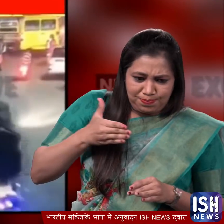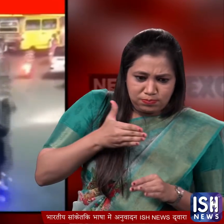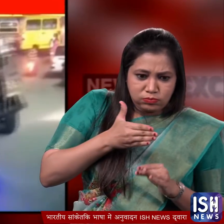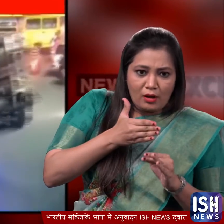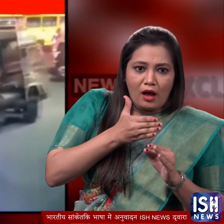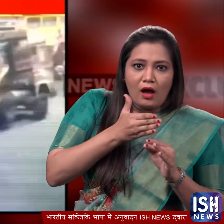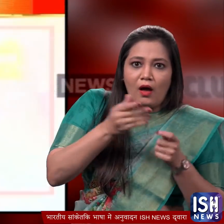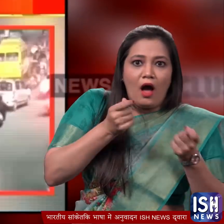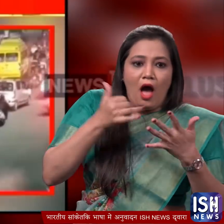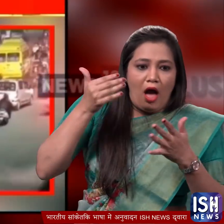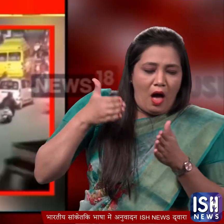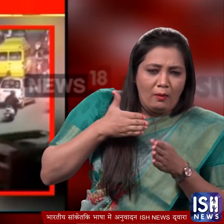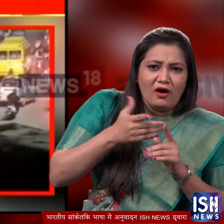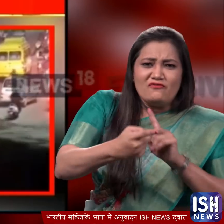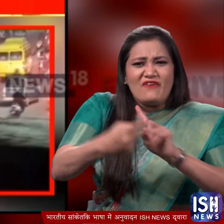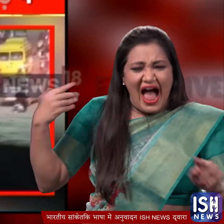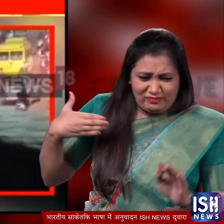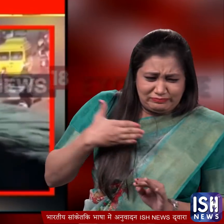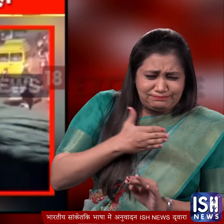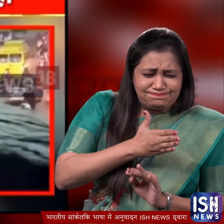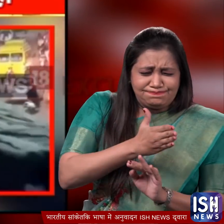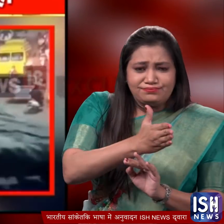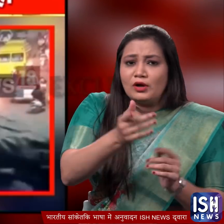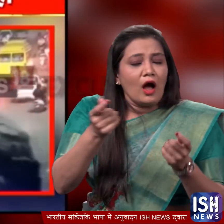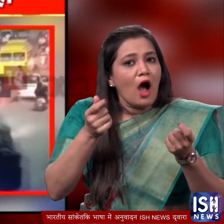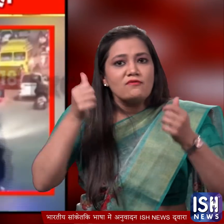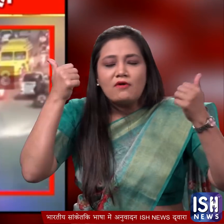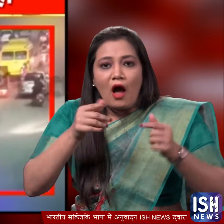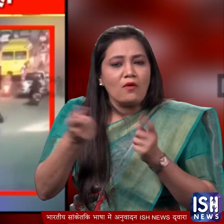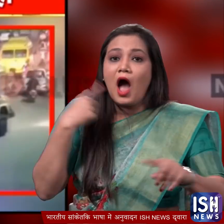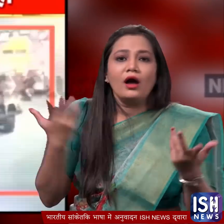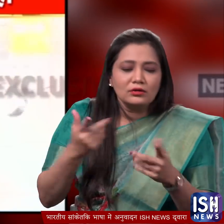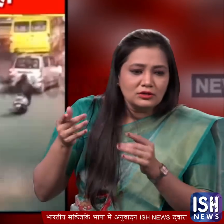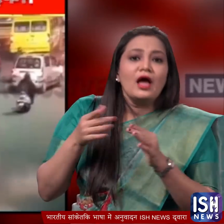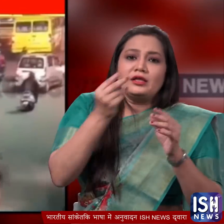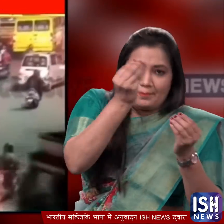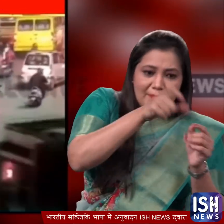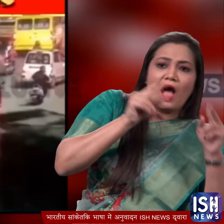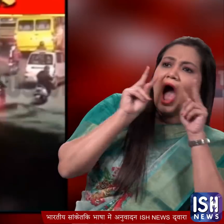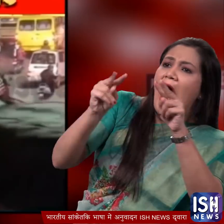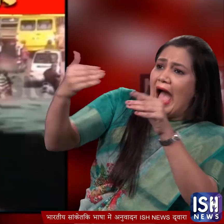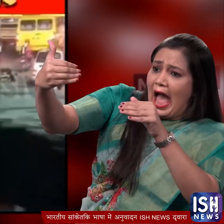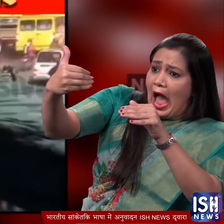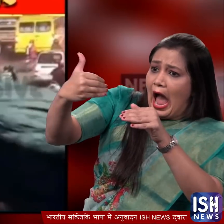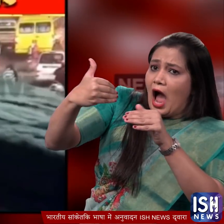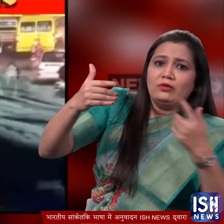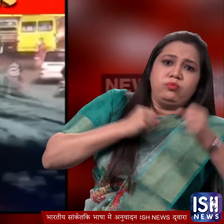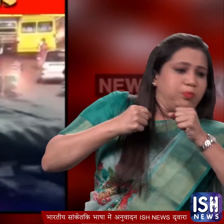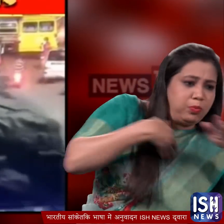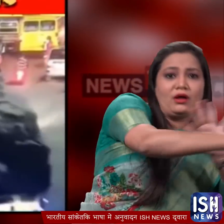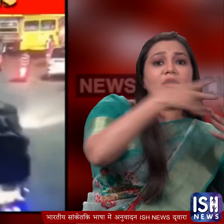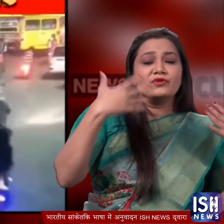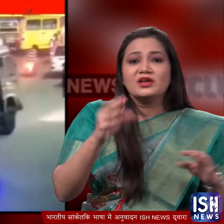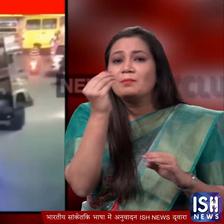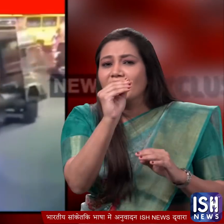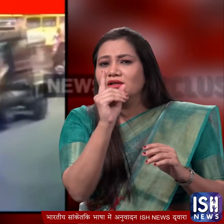मोड़ पर बेकाबू हो गया। हादसे के वक्त उसकी रफ्तार इतनी ज्यादा थी कि उसका ड्राइवर उसे संभाल ही नहीं सका। हालांकि कुछ लोगों ने उसे पहले ही देख लिया और वो अपनी